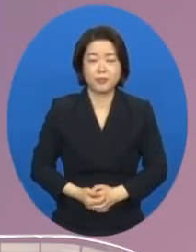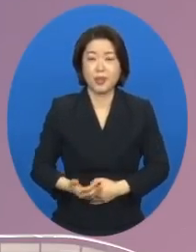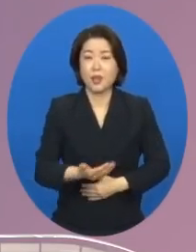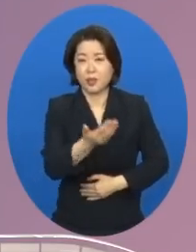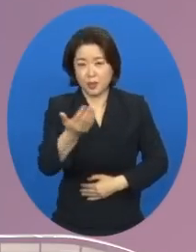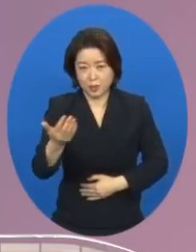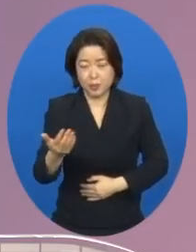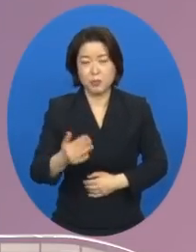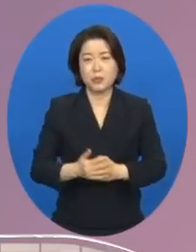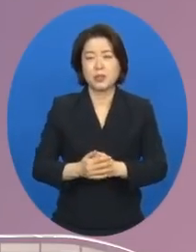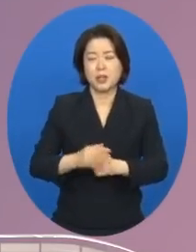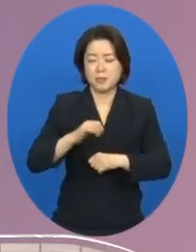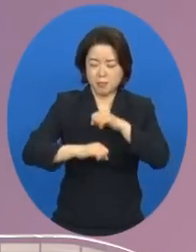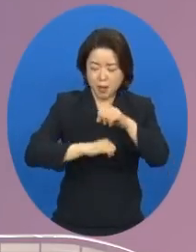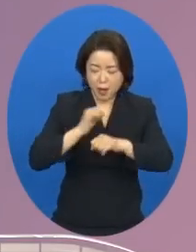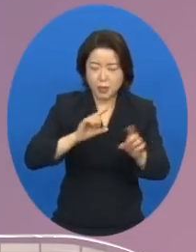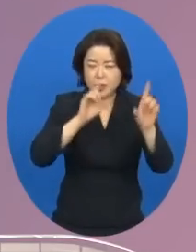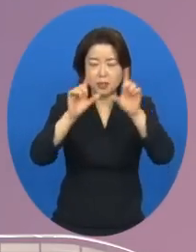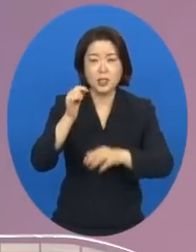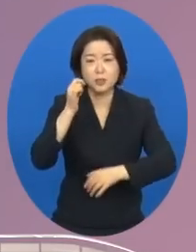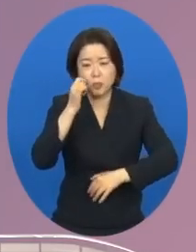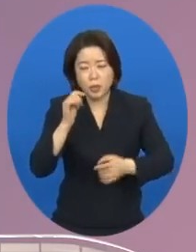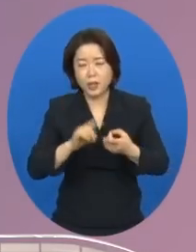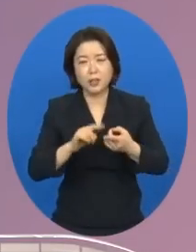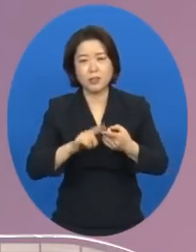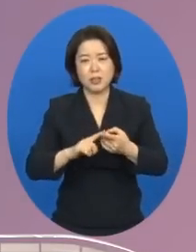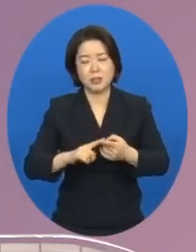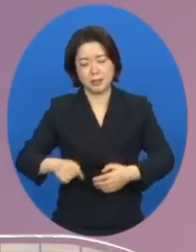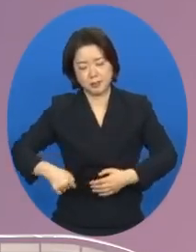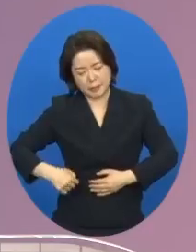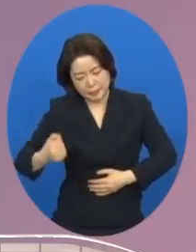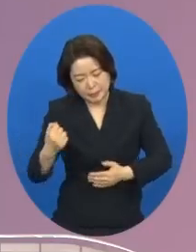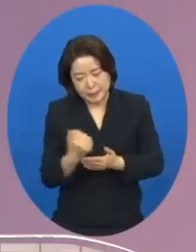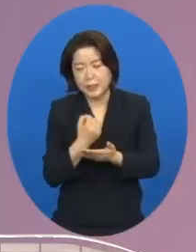여러분, 마음대로 살지 못하는 것을 너무 속상해하지 마시기